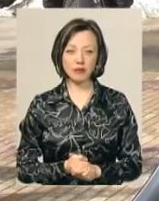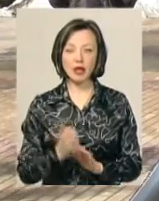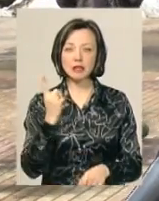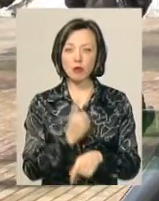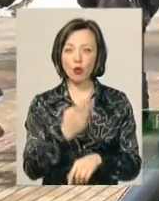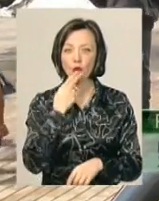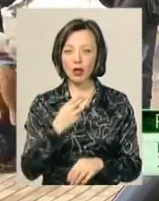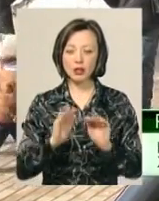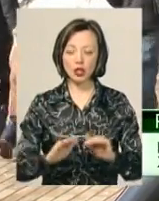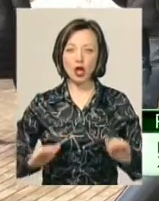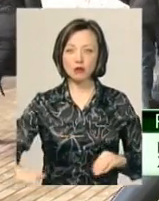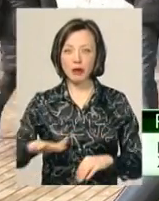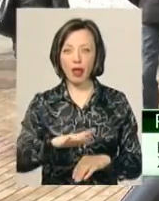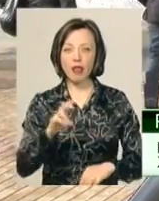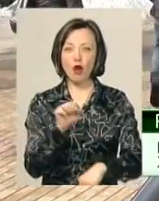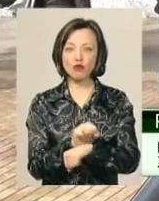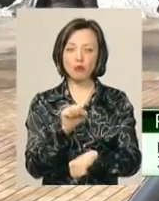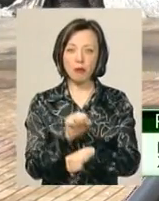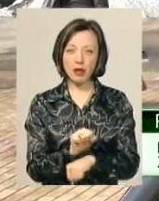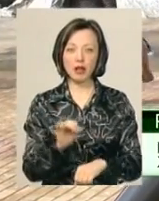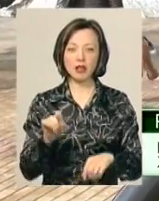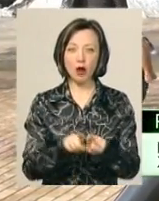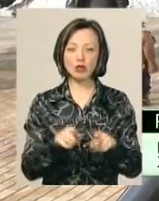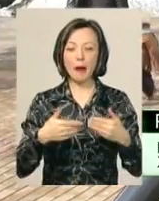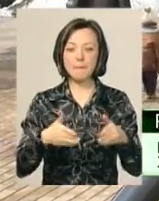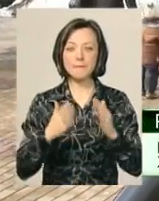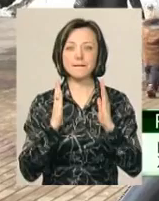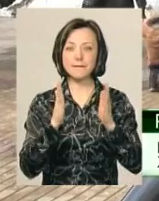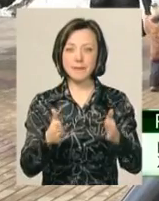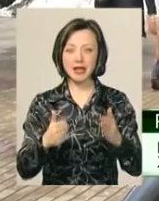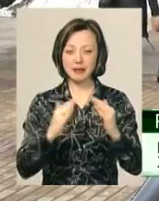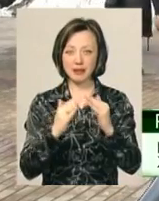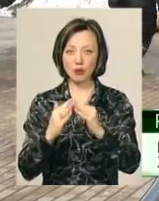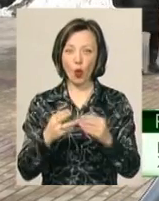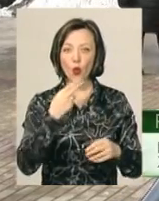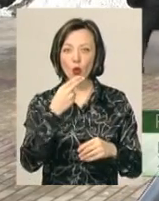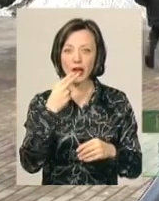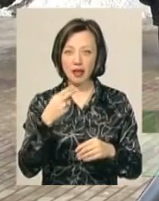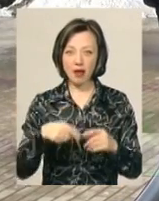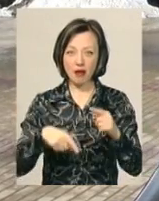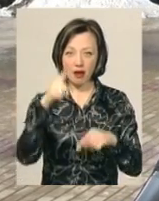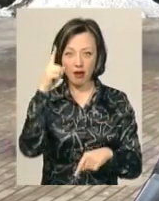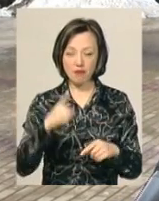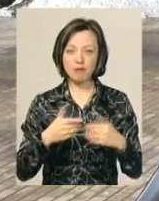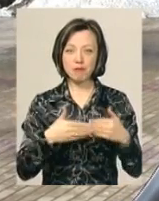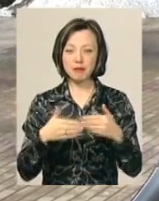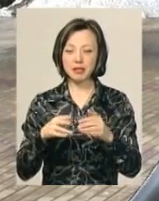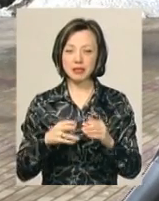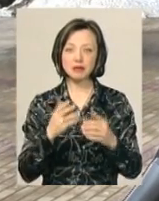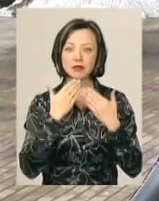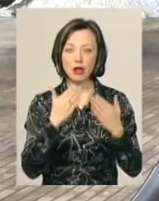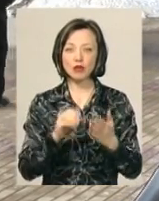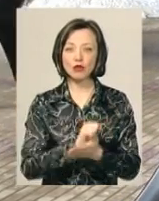Заборонено курити на дитячих майданчиках, на зупинках, а також під'їздах. До речі, саме про куріння в під'їздах найчастіше звертаються громадяни. З початку року